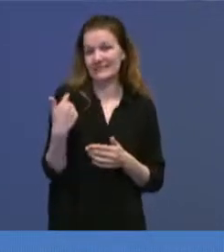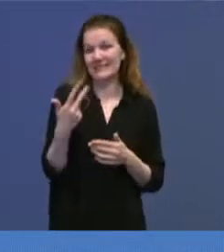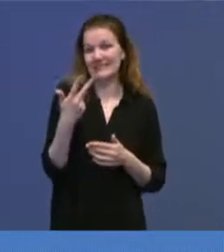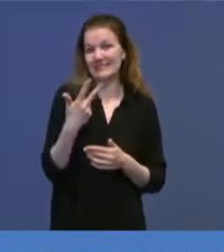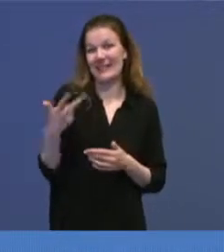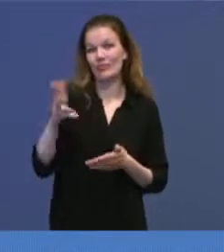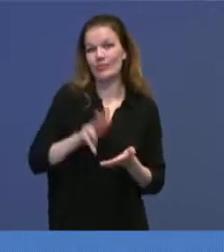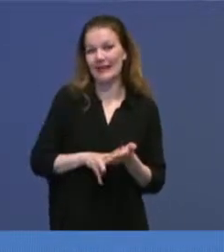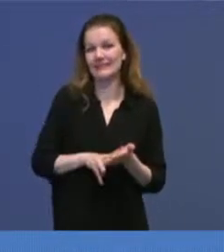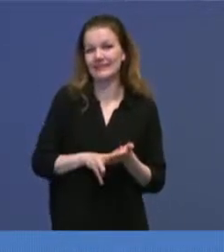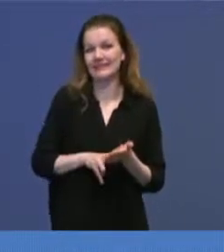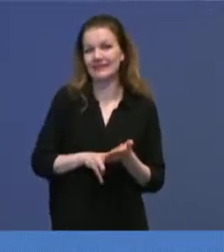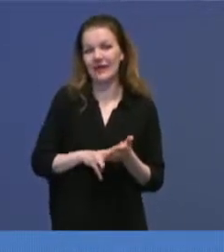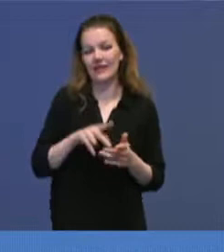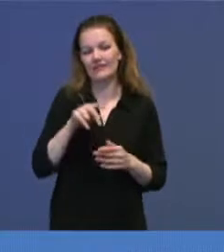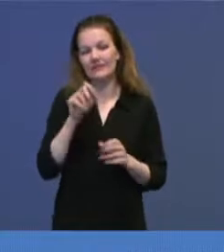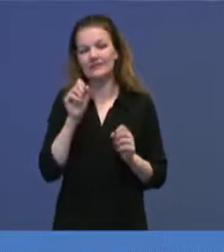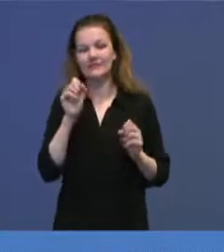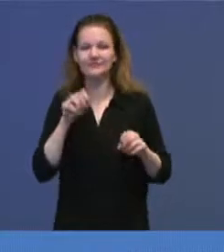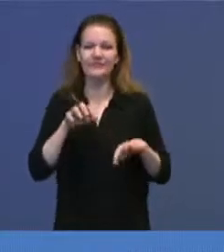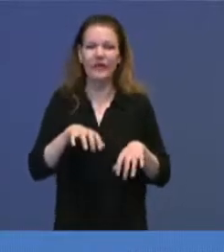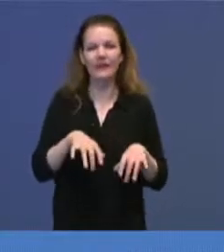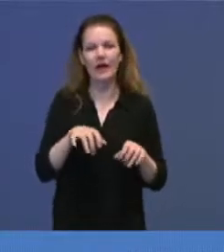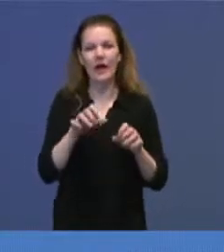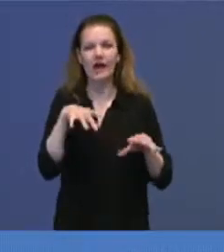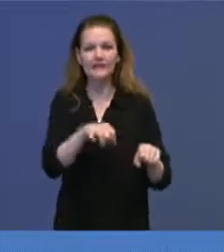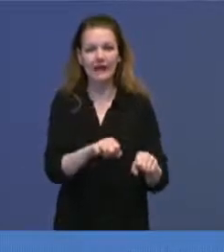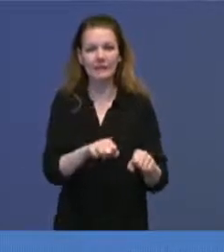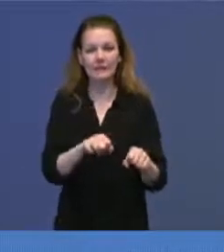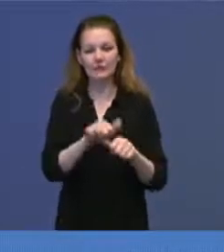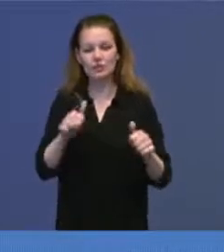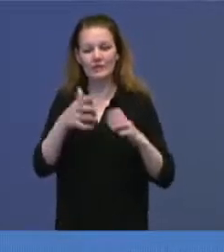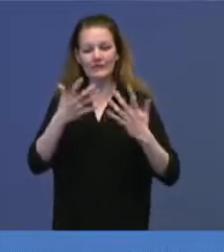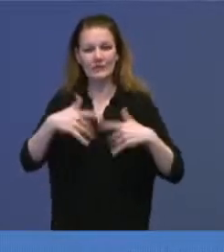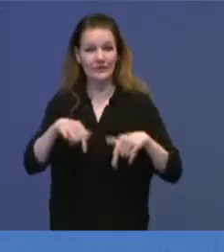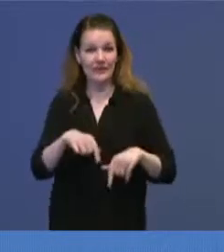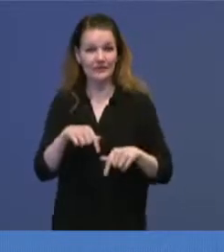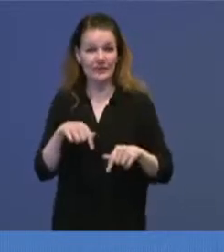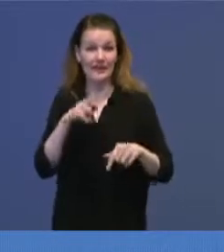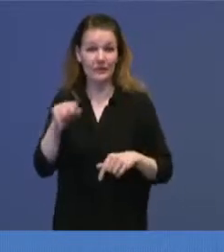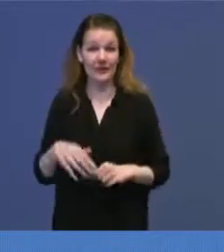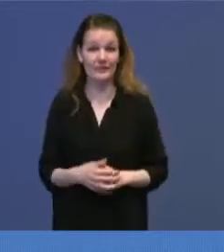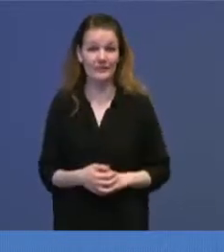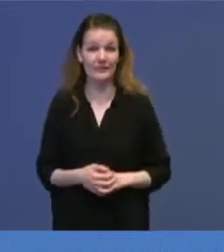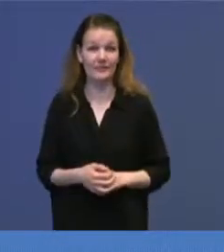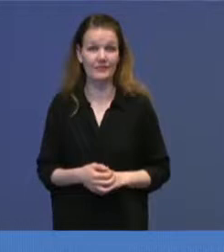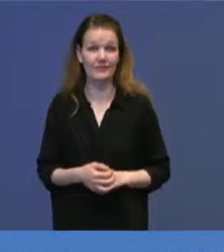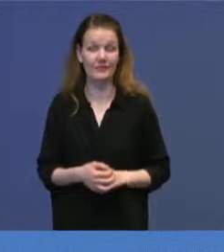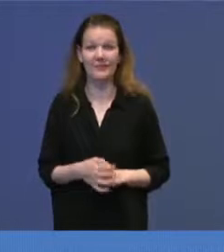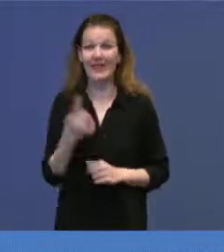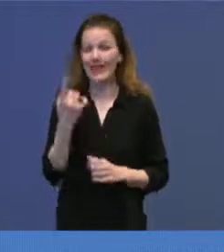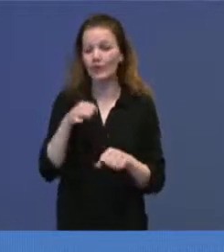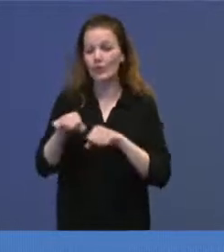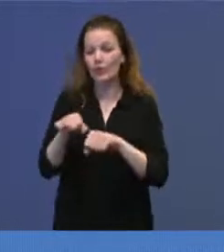antall dataangrep som får store konsekvenser for virksomheter i Norge. Et digitalt angrep mot en